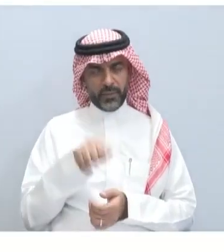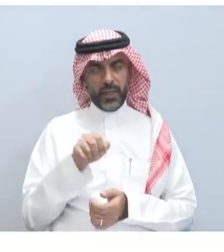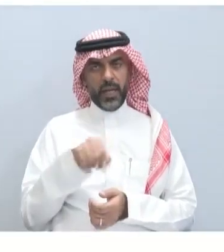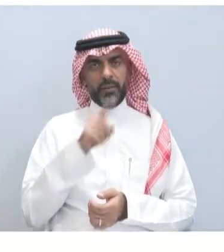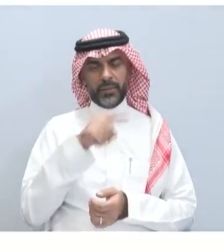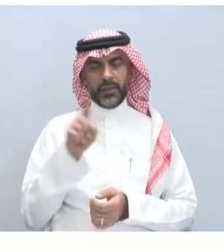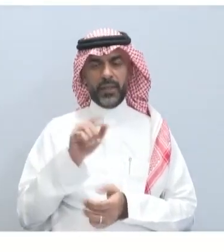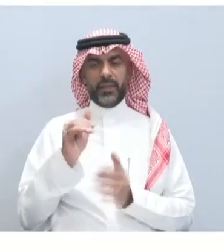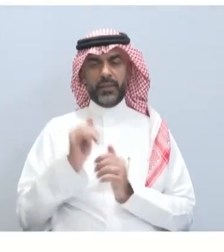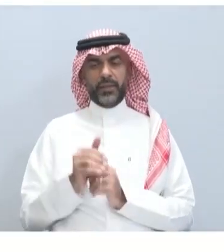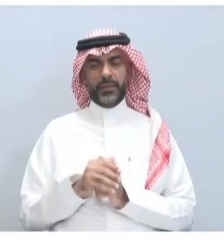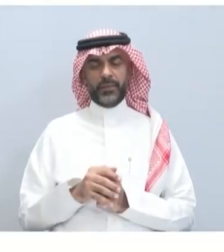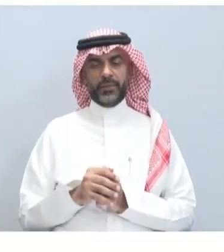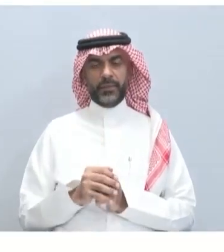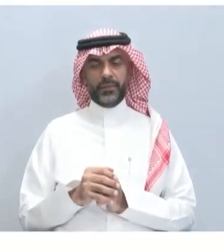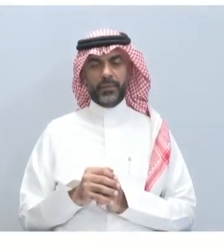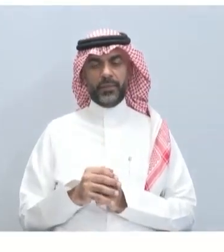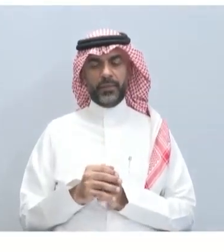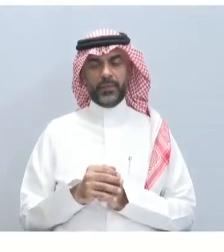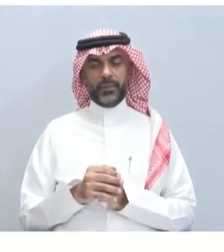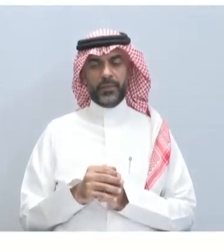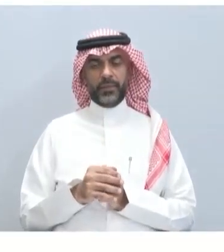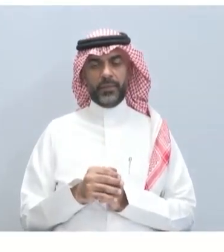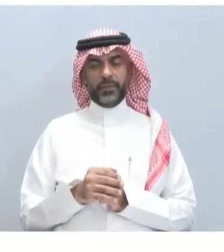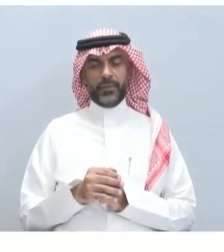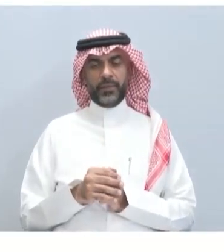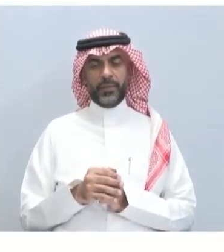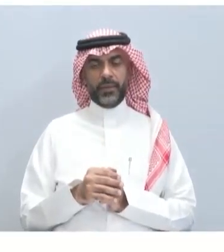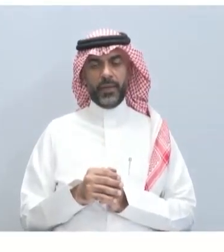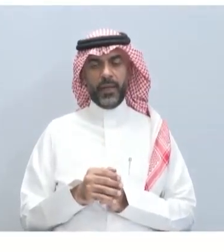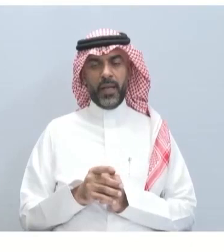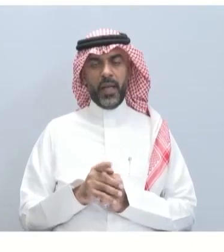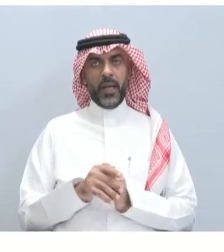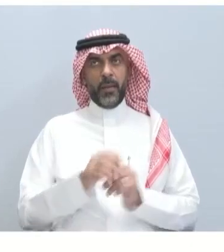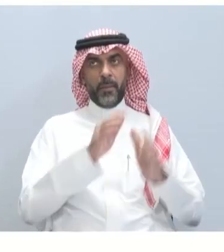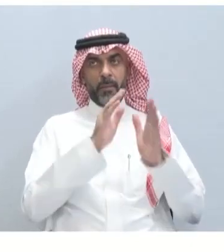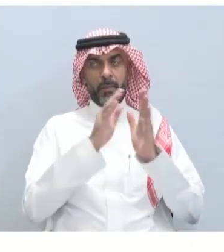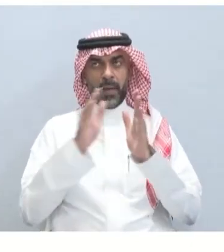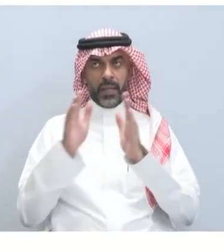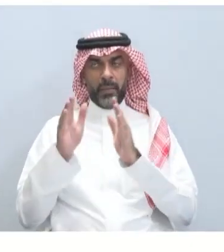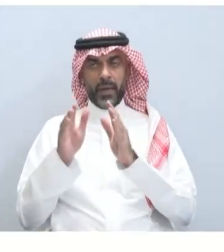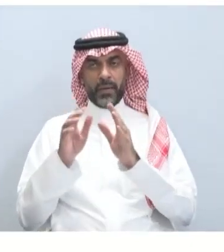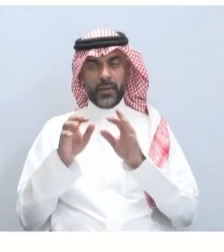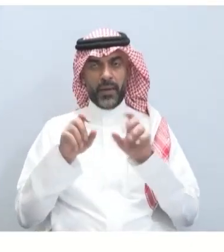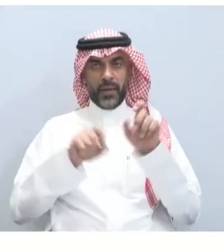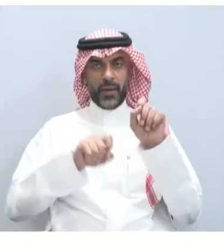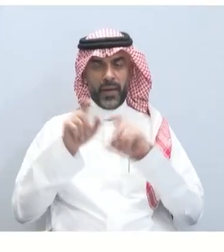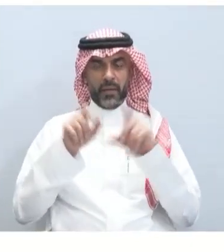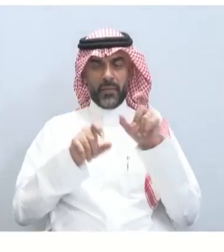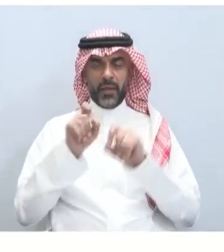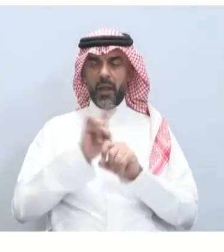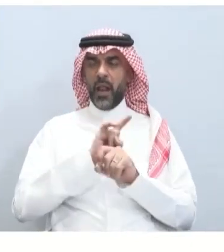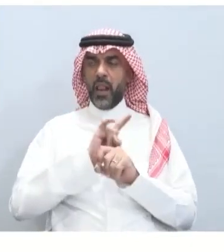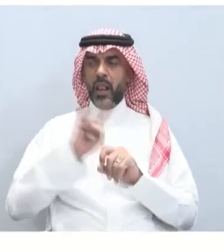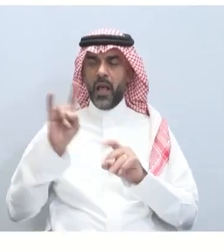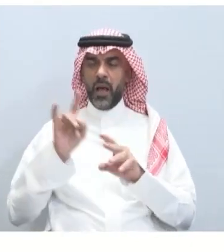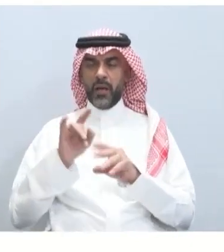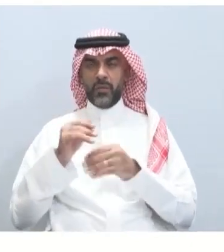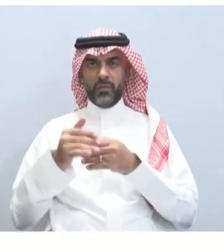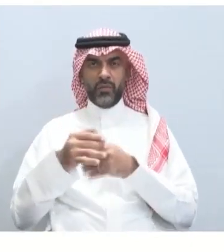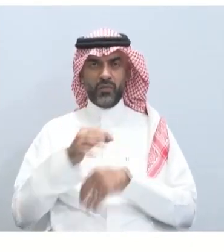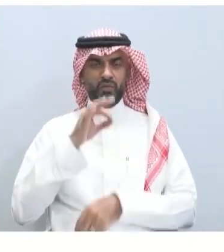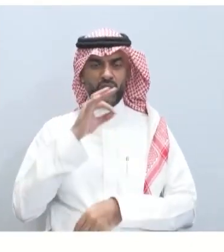نعم لدينا هذا التسارع ايضا التالي لا تتيح للمكتبات الرقميه للمستفيدين